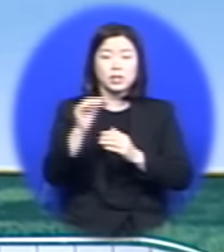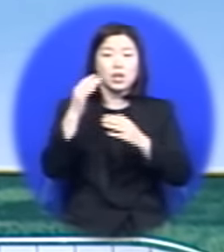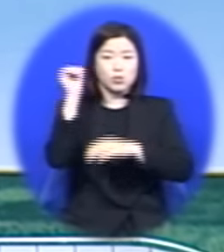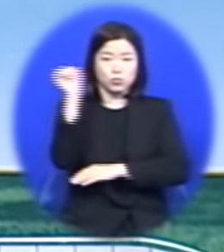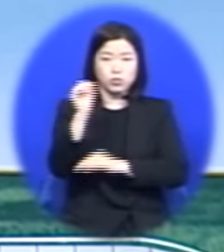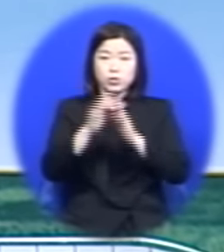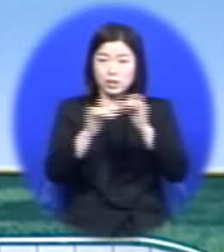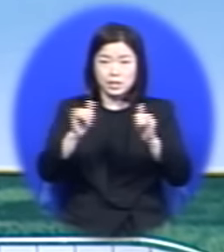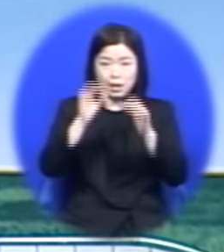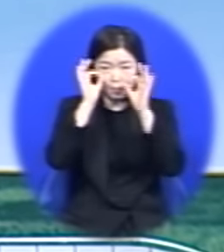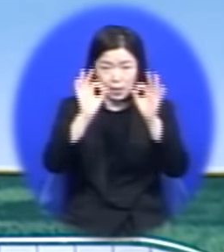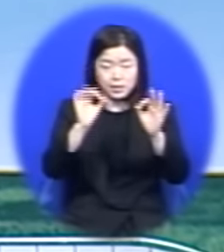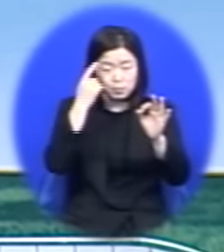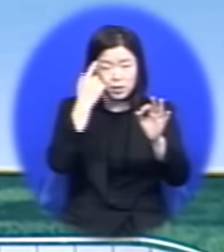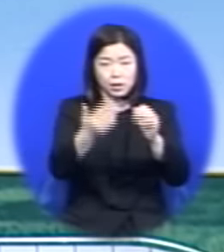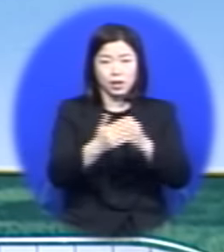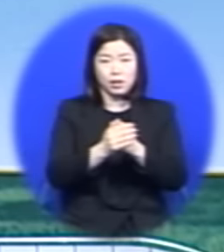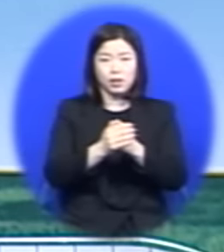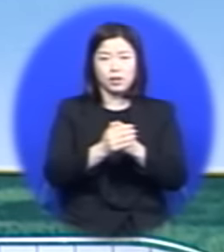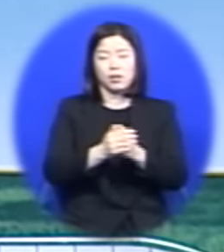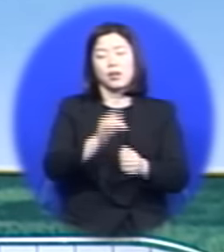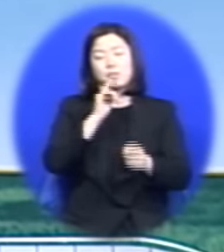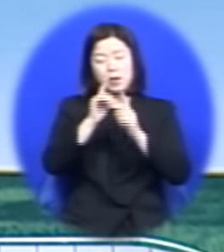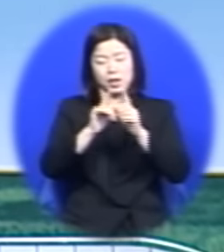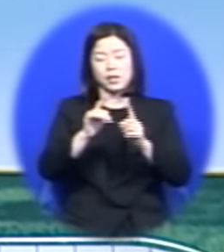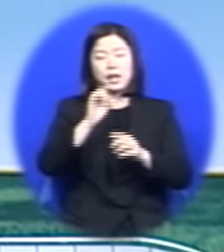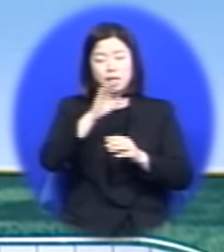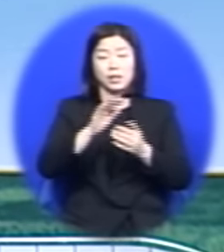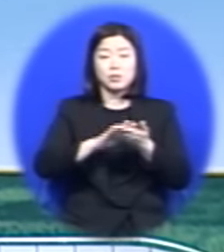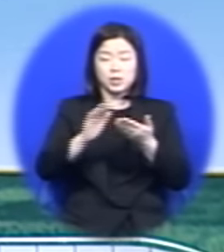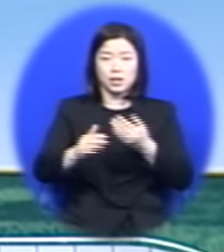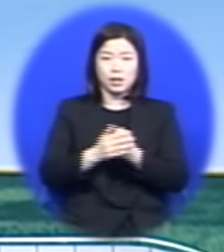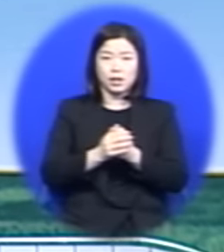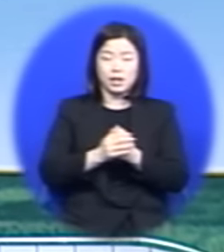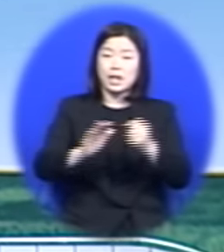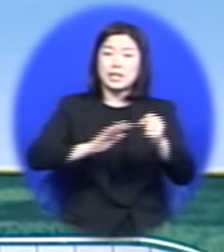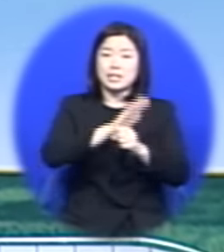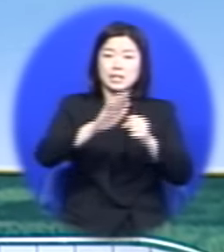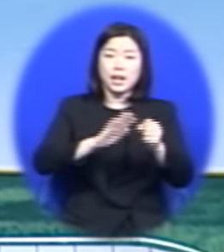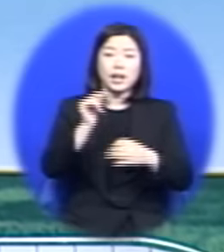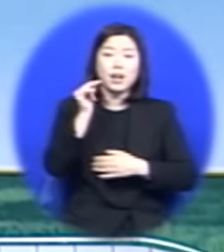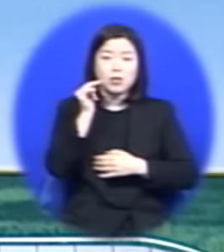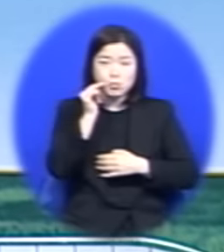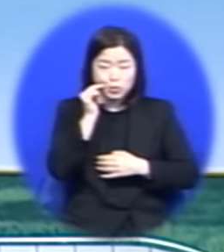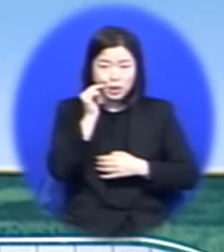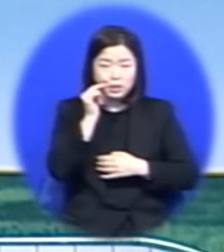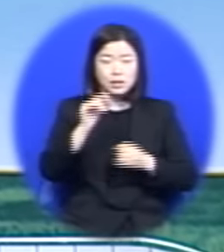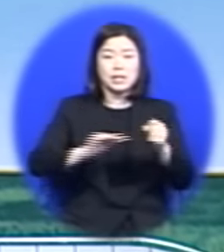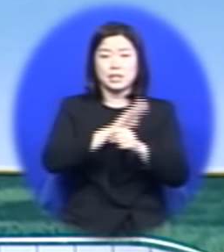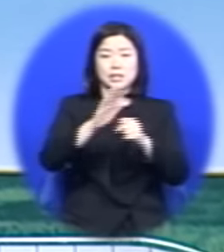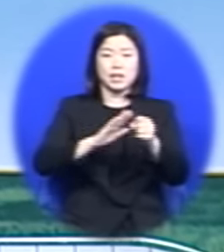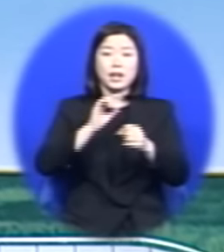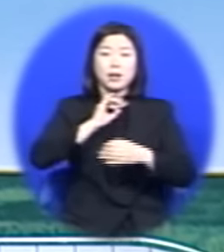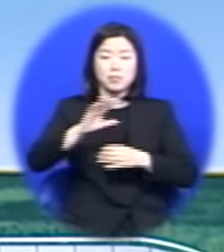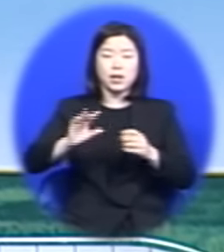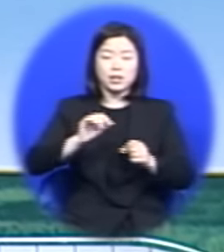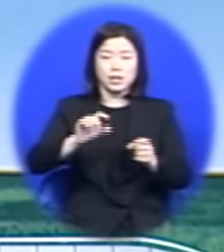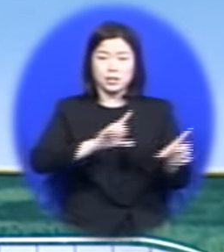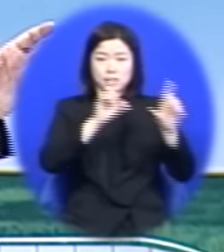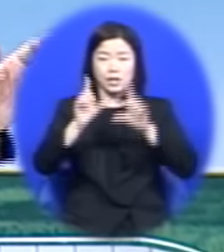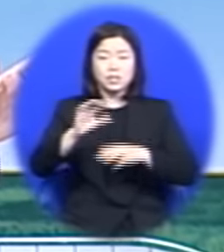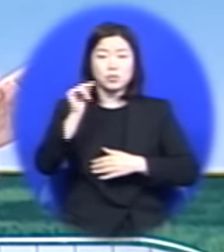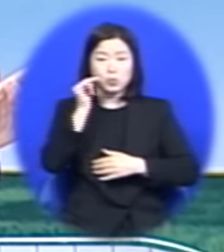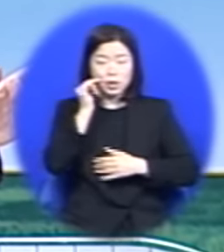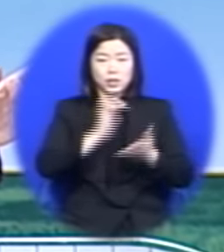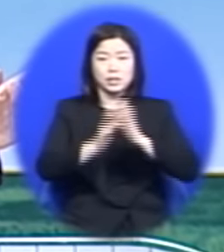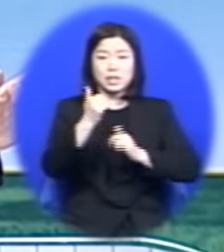봤어요. 이 말이 안 되는 거죠. 근데 여러분, 사랑 못하는, 사랑만 하며 살지 못하는 예수 믿는